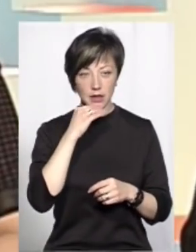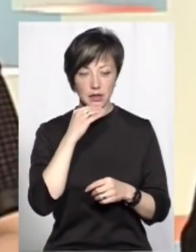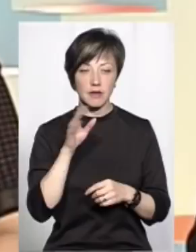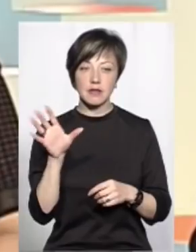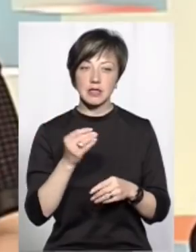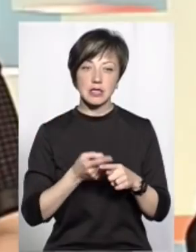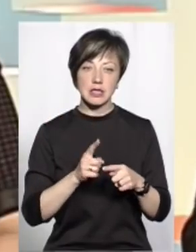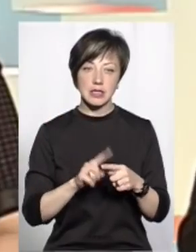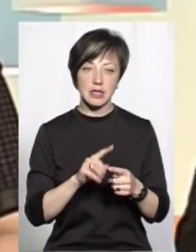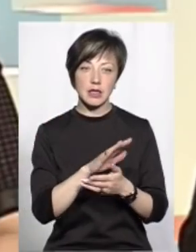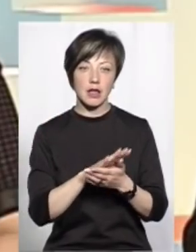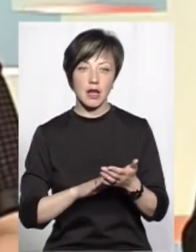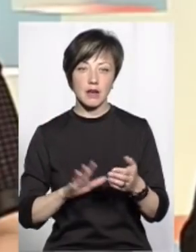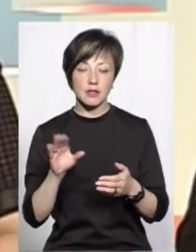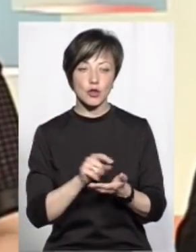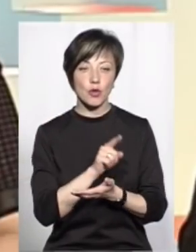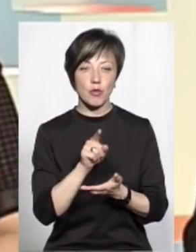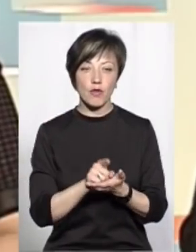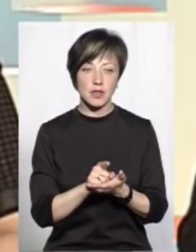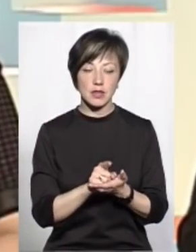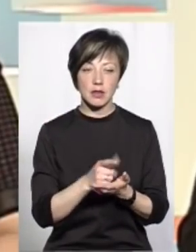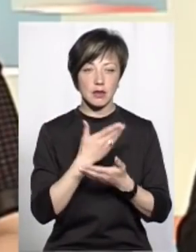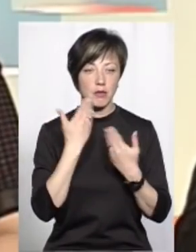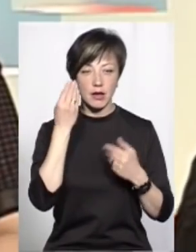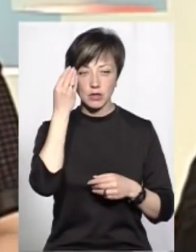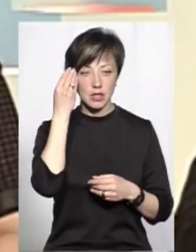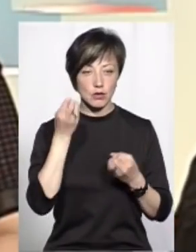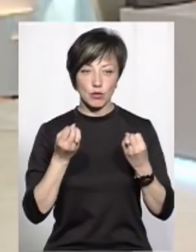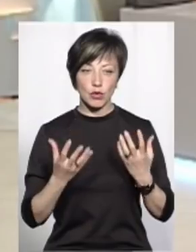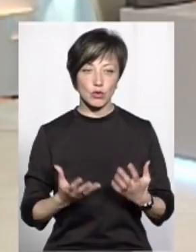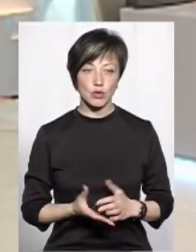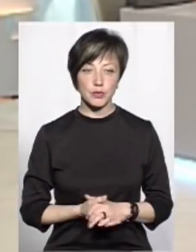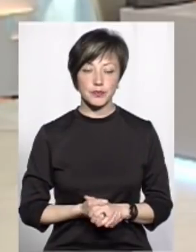всі ці, тоді далі всі ці обов'язки, вони не мають сенсу просто.